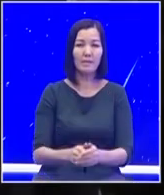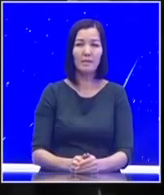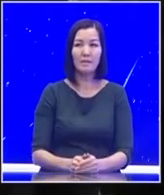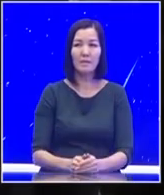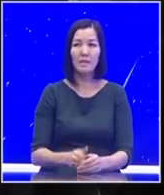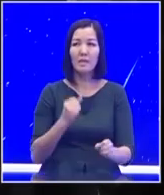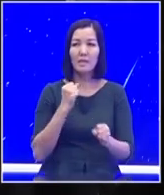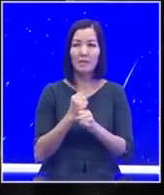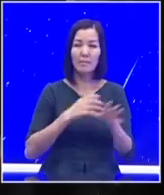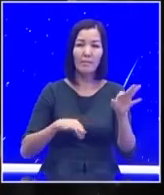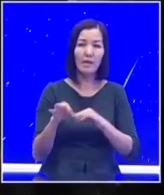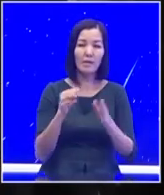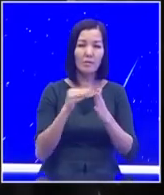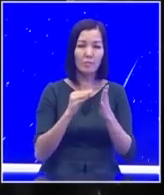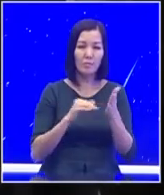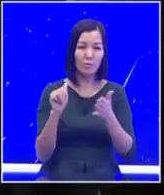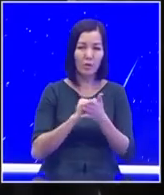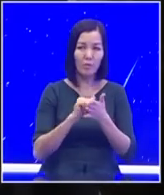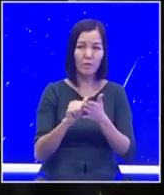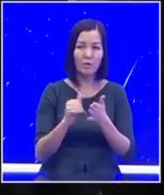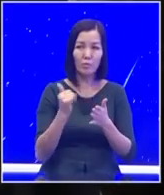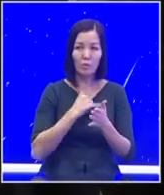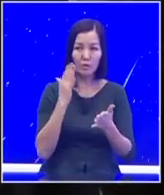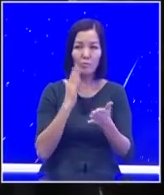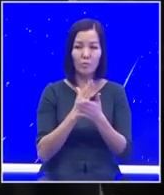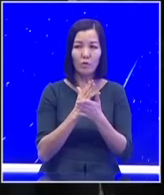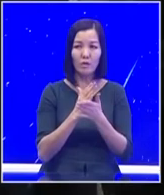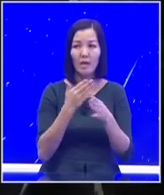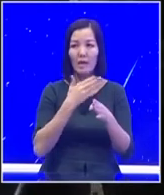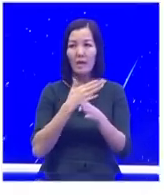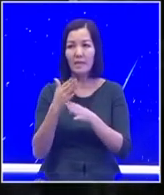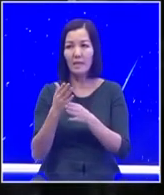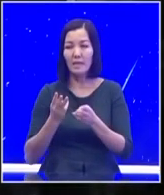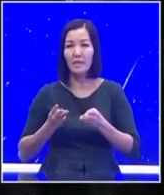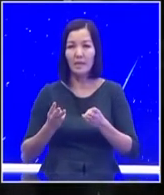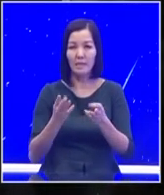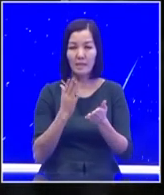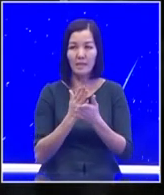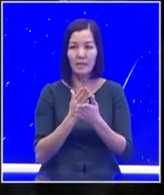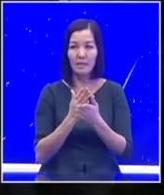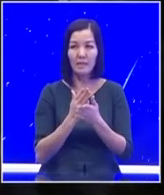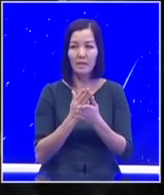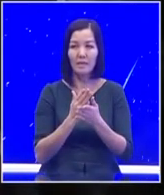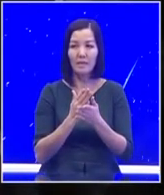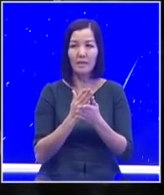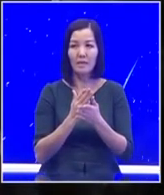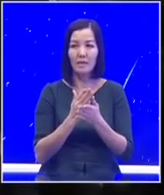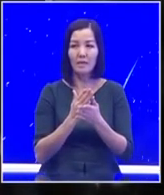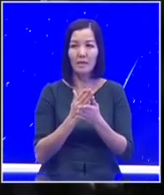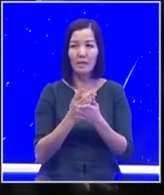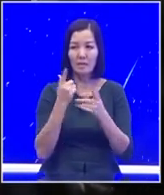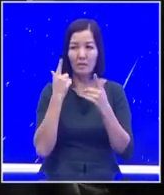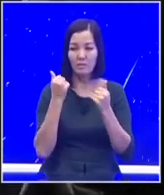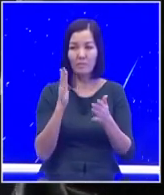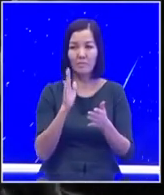Сделаем проектно-сметную документацию. У вас будет отдельное отопление. Отдельно на пищеприготовление. Сундерма?